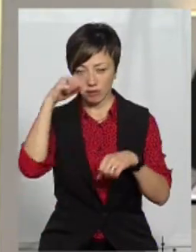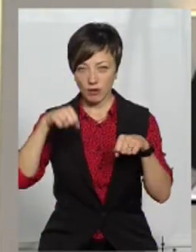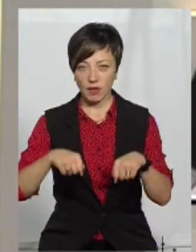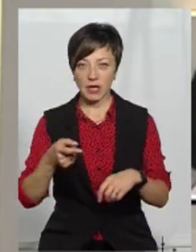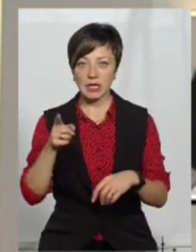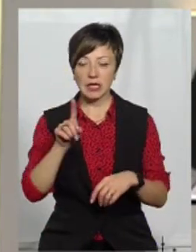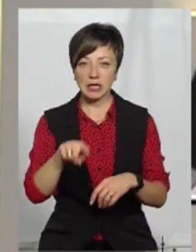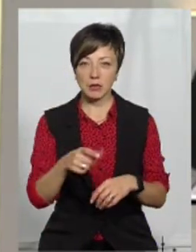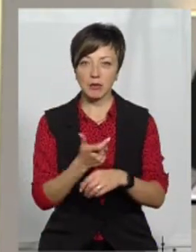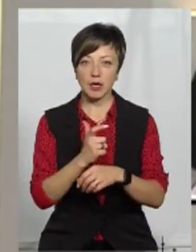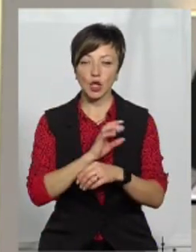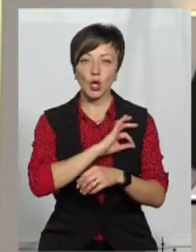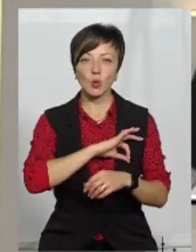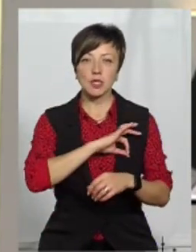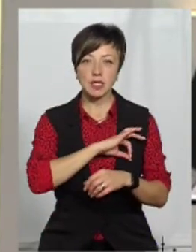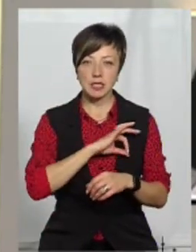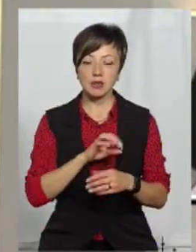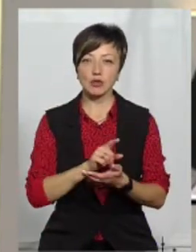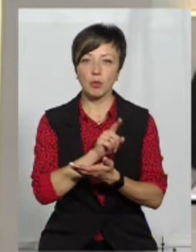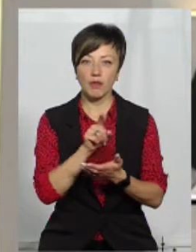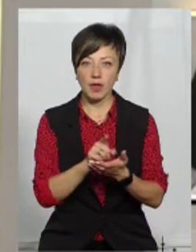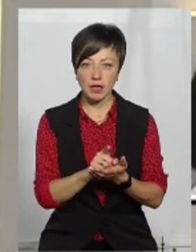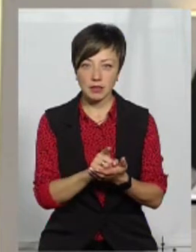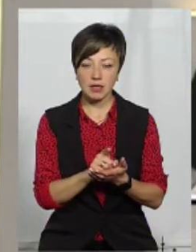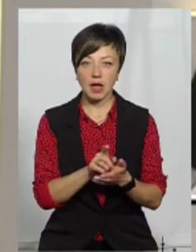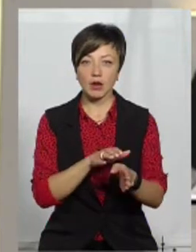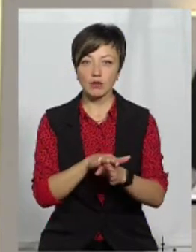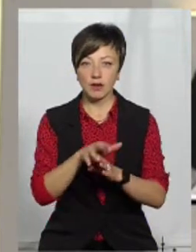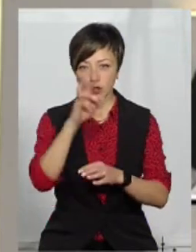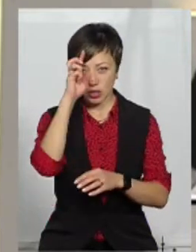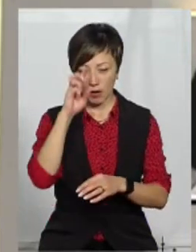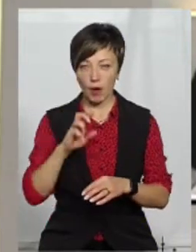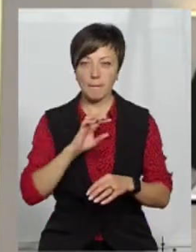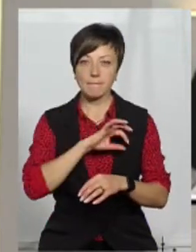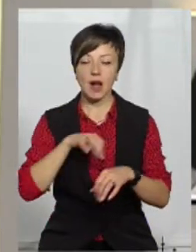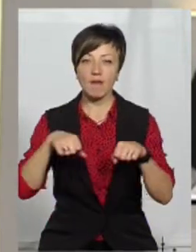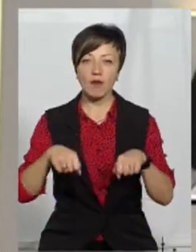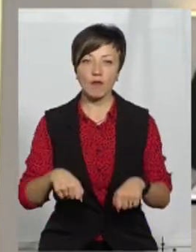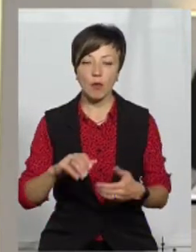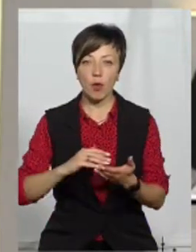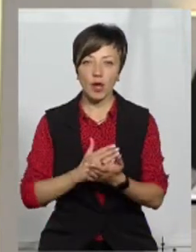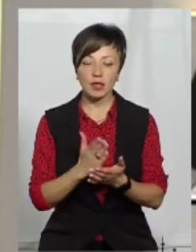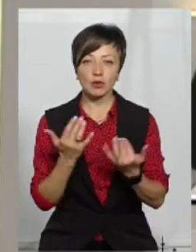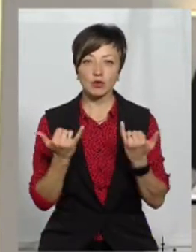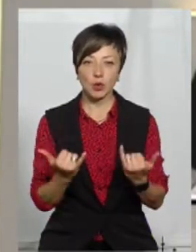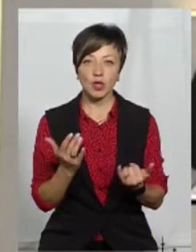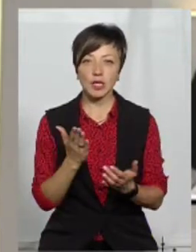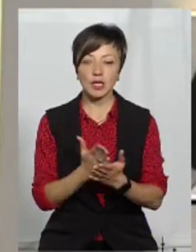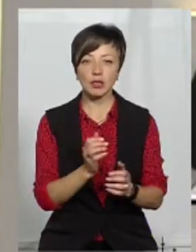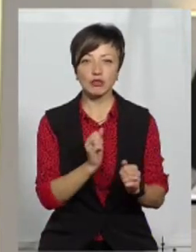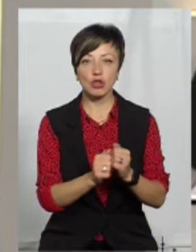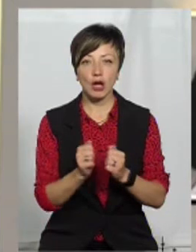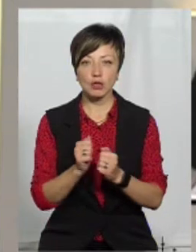Тим паче юстиція, як орган, який зобов'язаний реалізувати в державі саме правову політику, сьогодні дійсно є